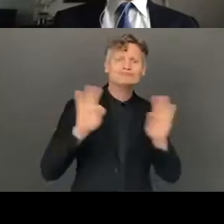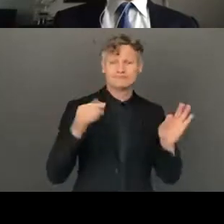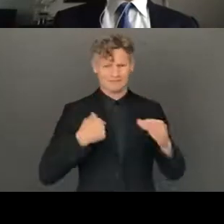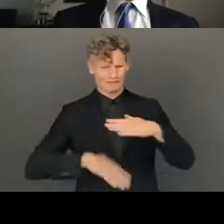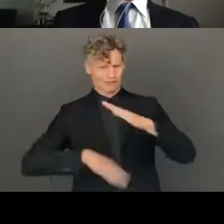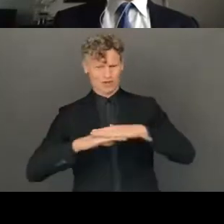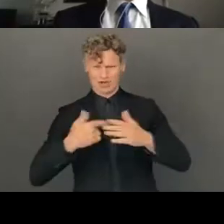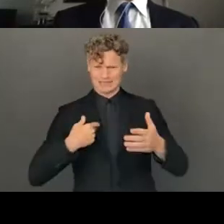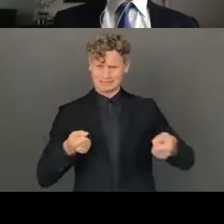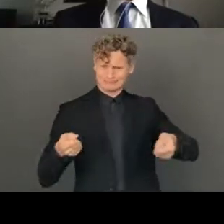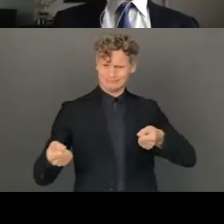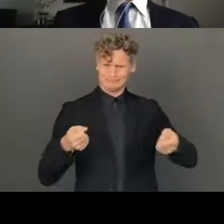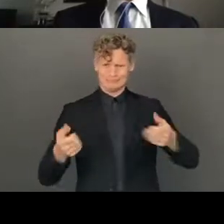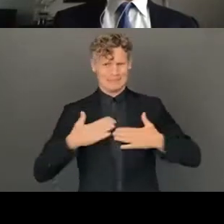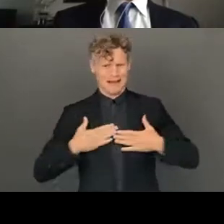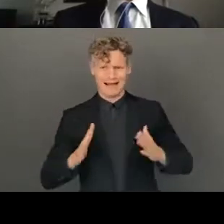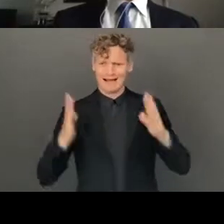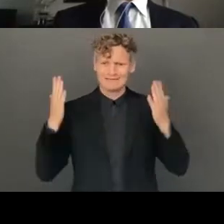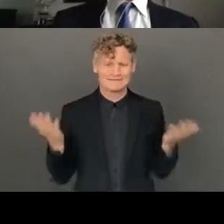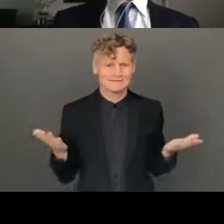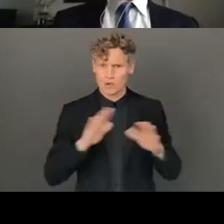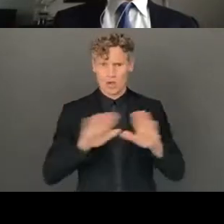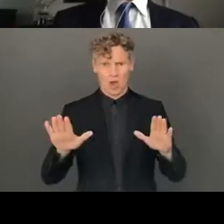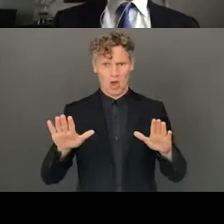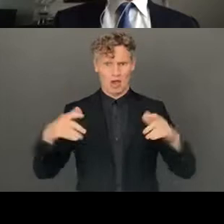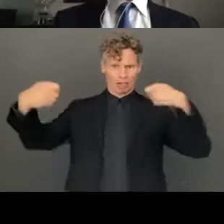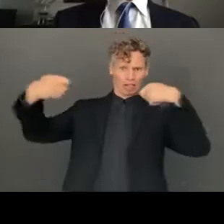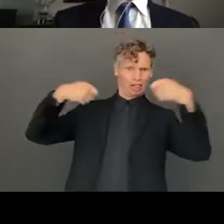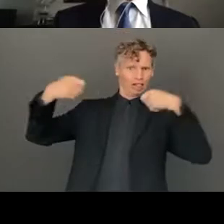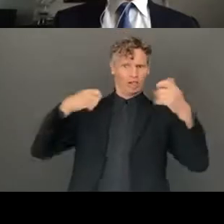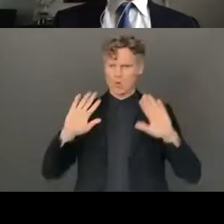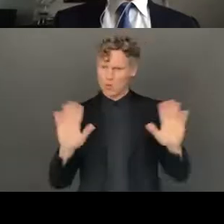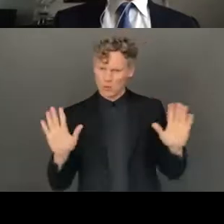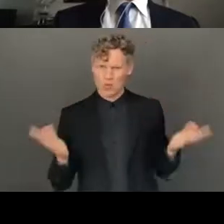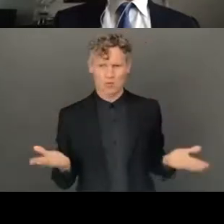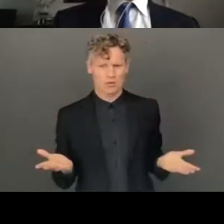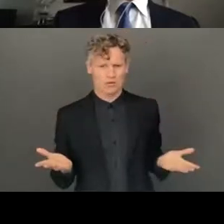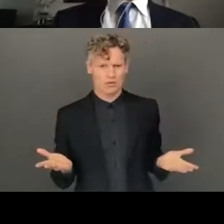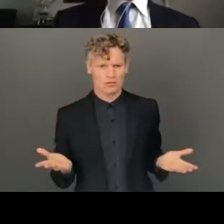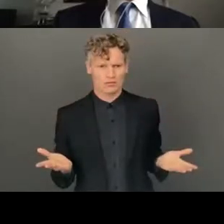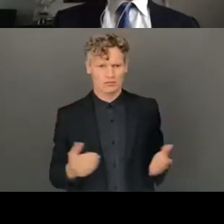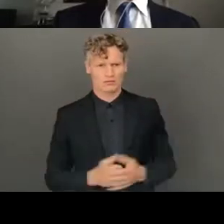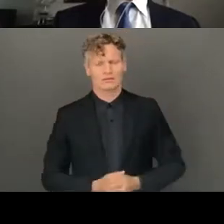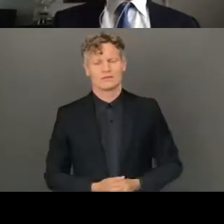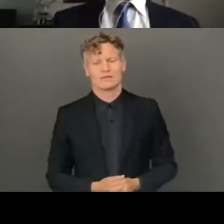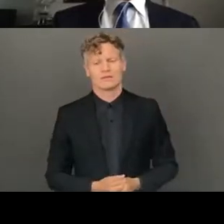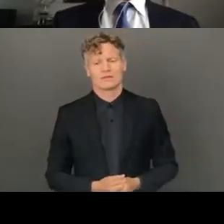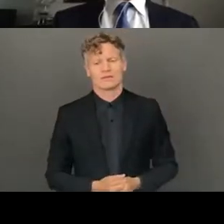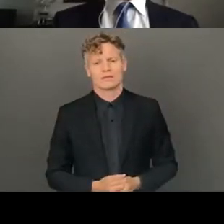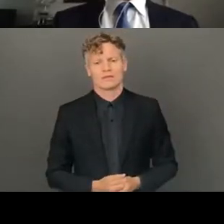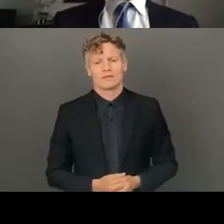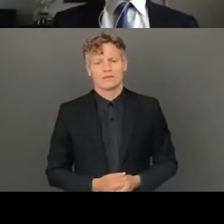complet de leur vie. Ne pas être des objets dont les choix et les décisions sont faites par quelqu'un